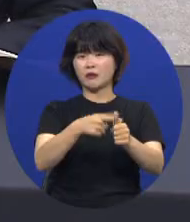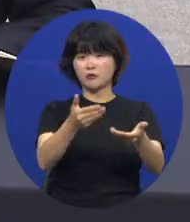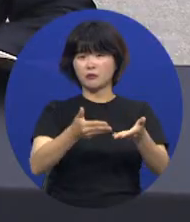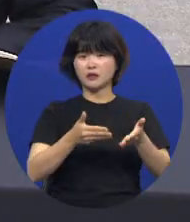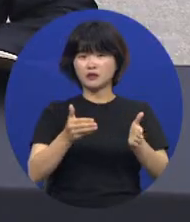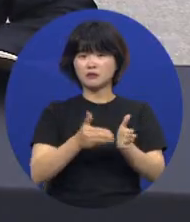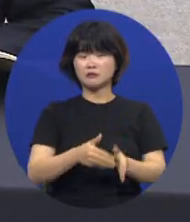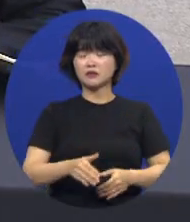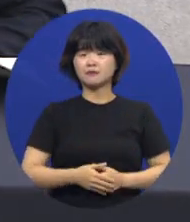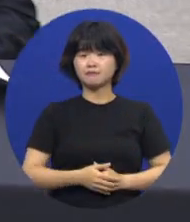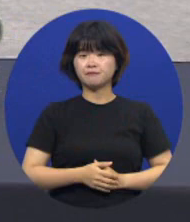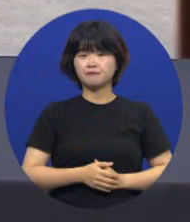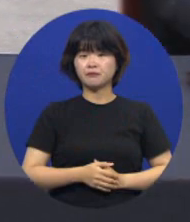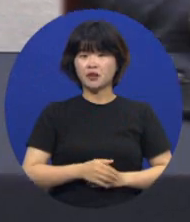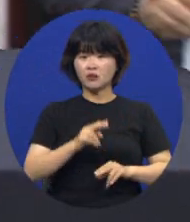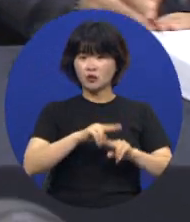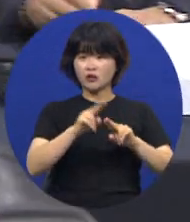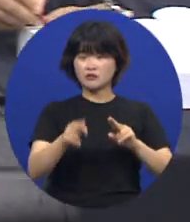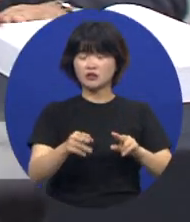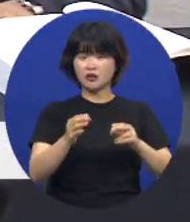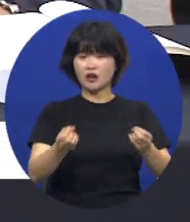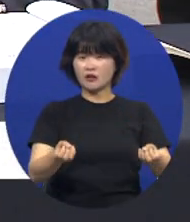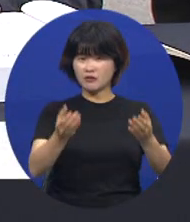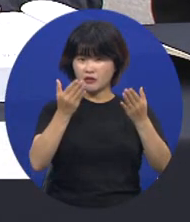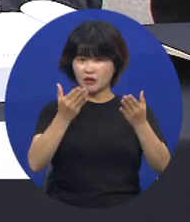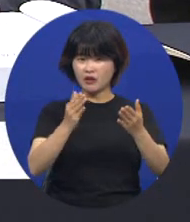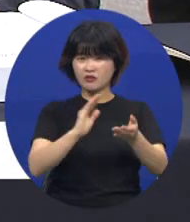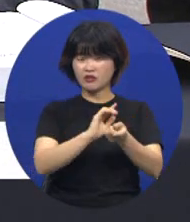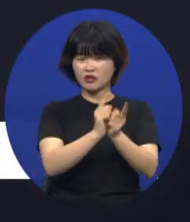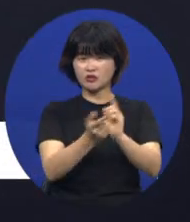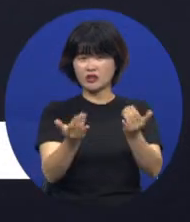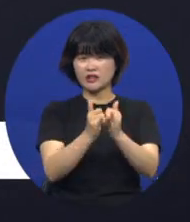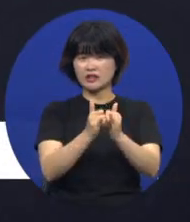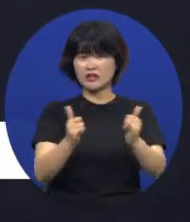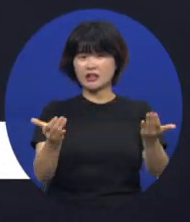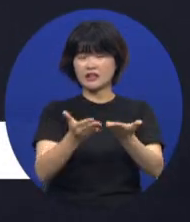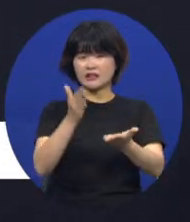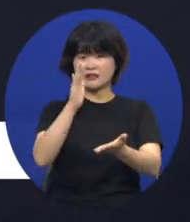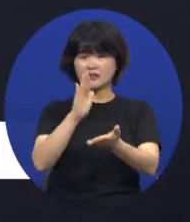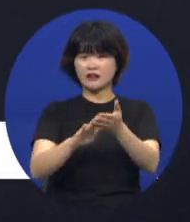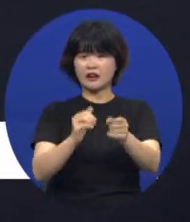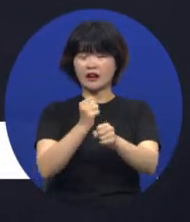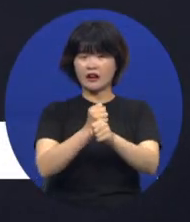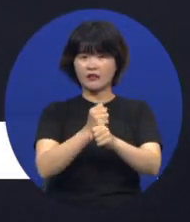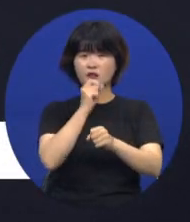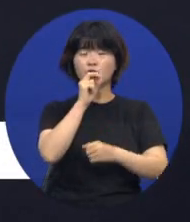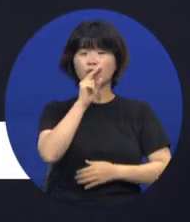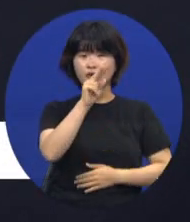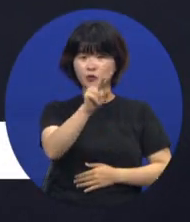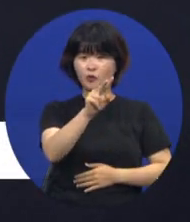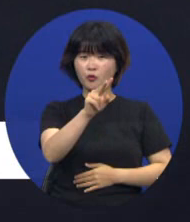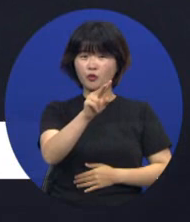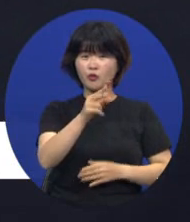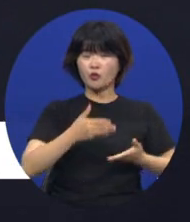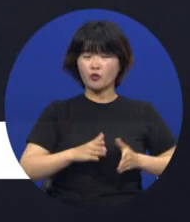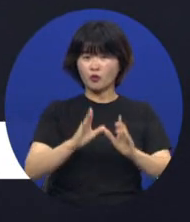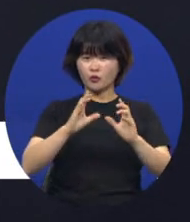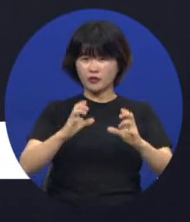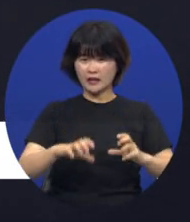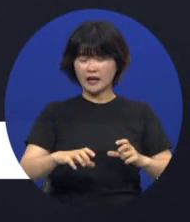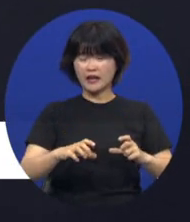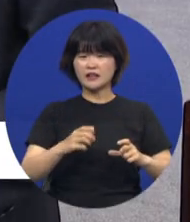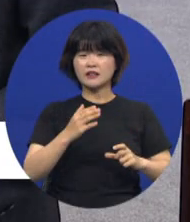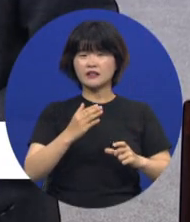받았습니다. 퇴임식과 함께 권한 대행에게 인수인계를 마친 원희룡 지사는 고향을 위해 일할 수